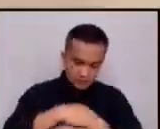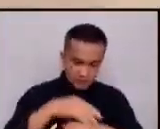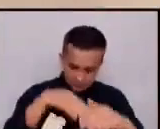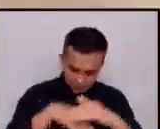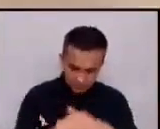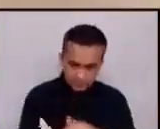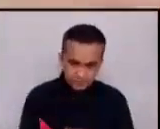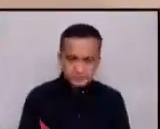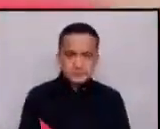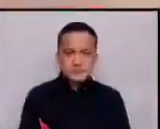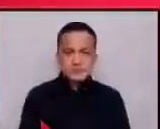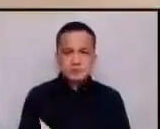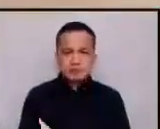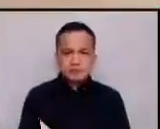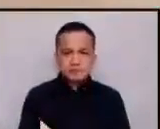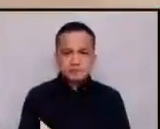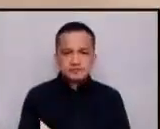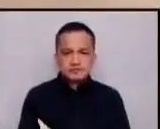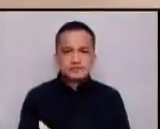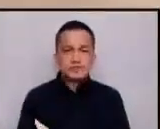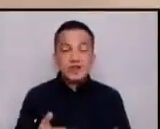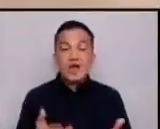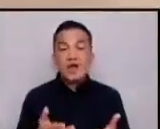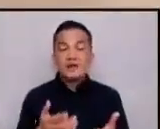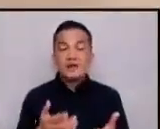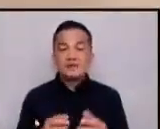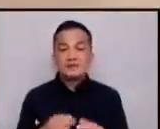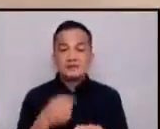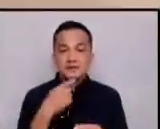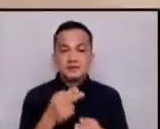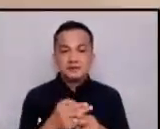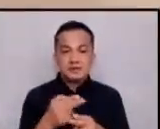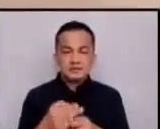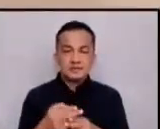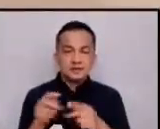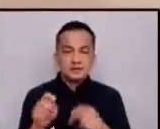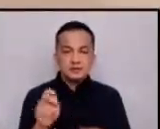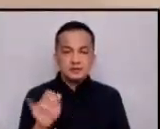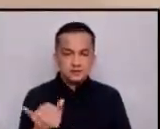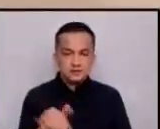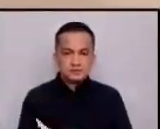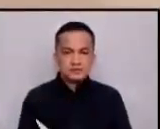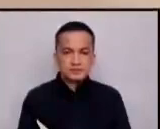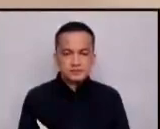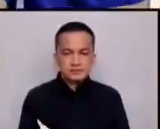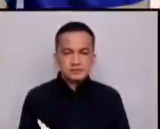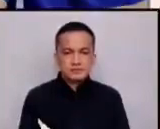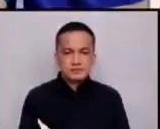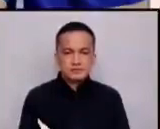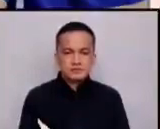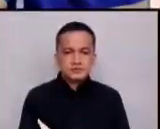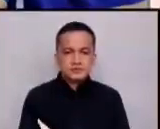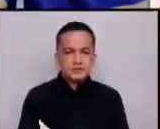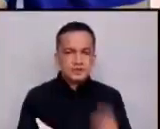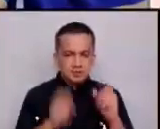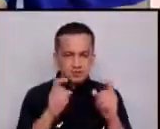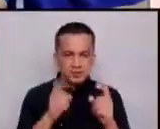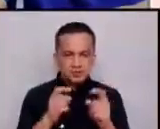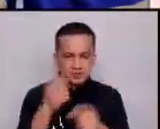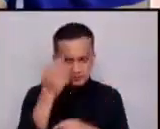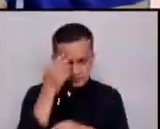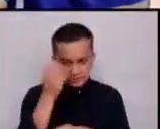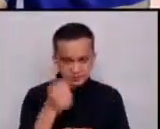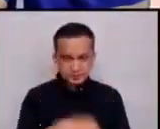siguro dapat bigyan ko ng pangalan yung mga laruan niya. Ayun, ang bilis niya namang ma-memorize eh. Eh,